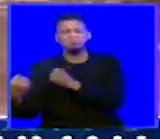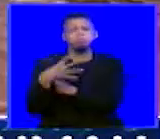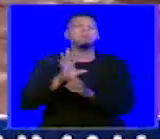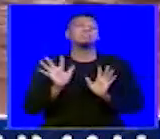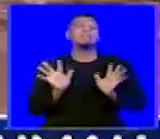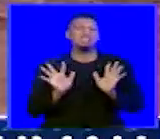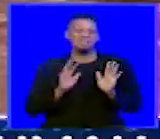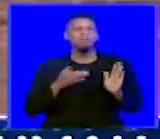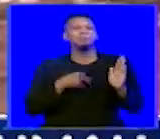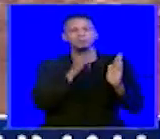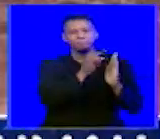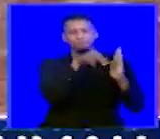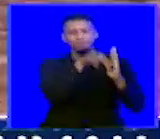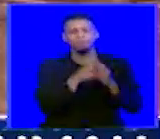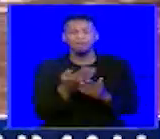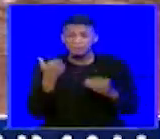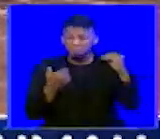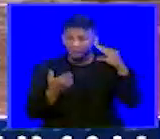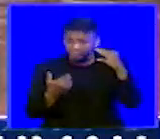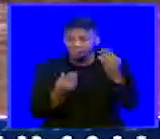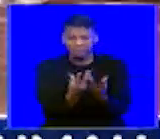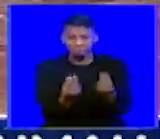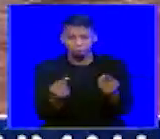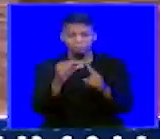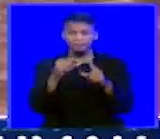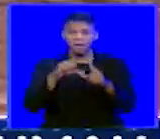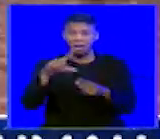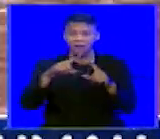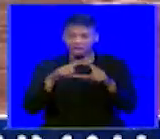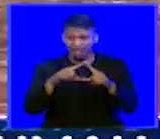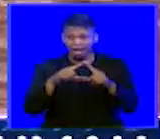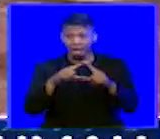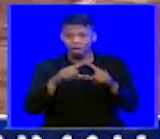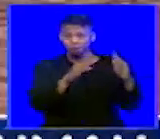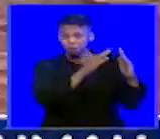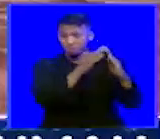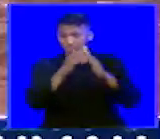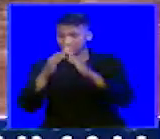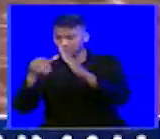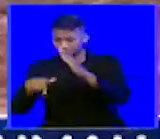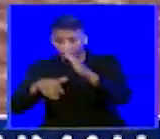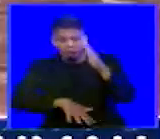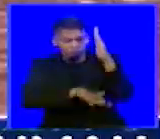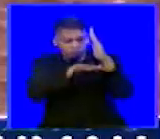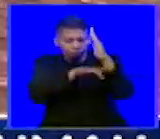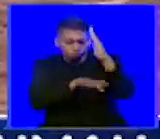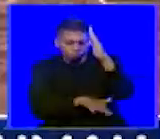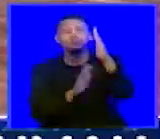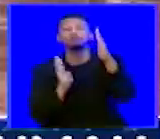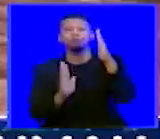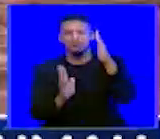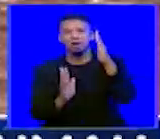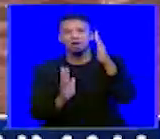sudah menyusuri, sudah banyak rumah yang banjirnya sudah surut. Dan artinya saat ini mereka tengah bekerja bakti untuk membersihkan